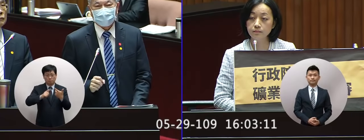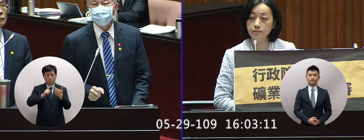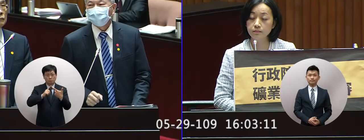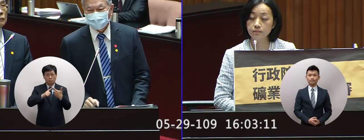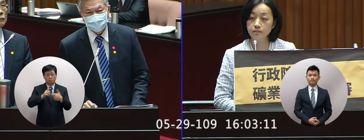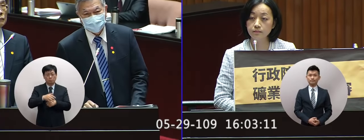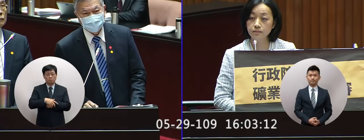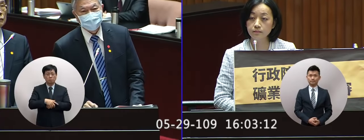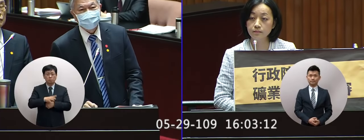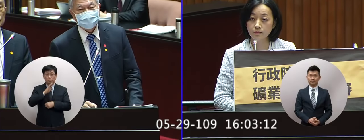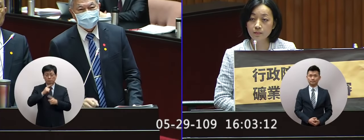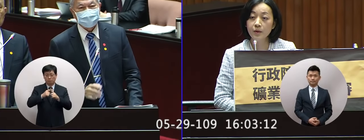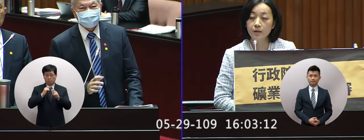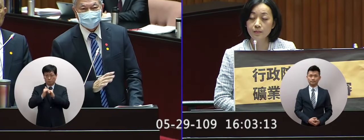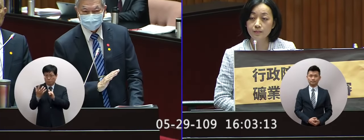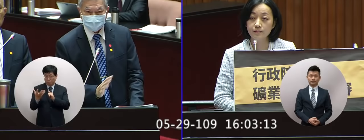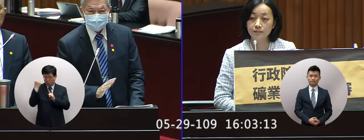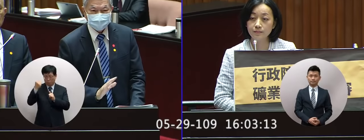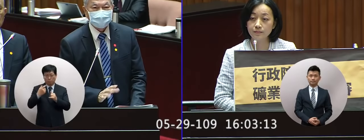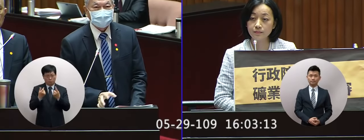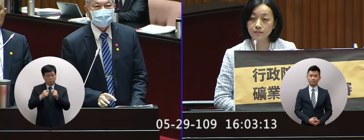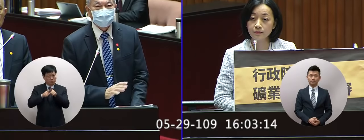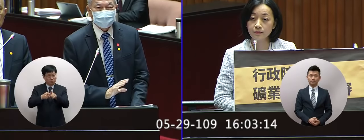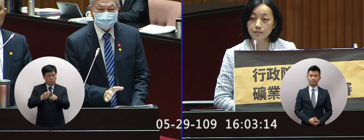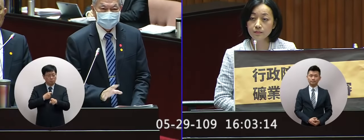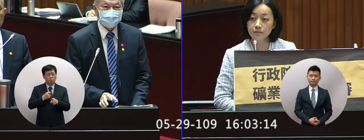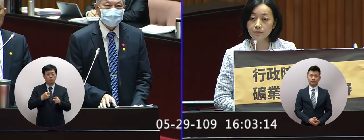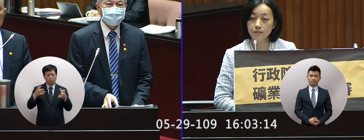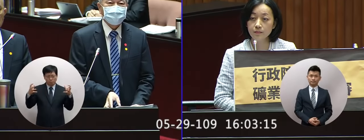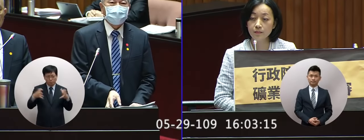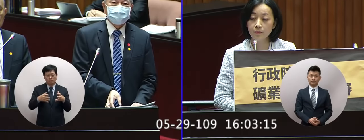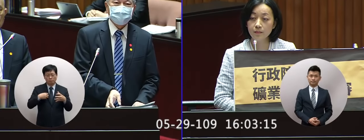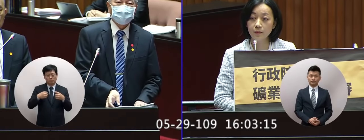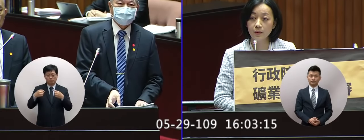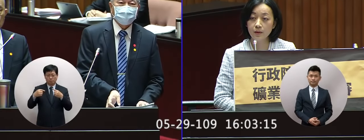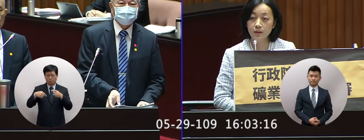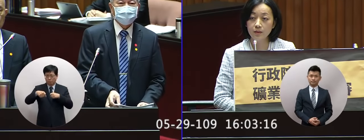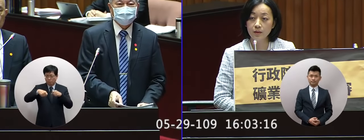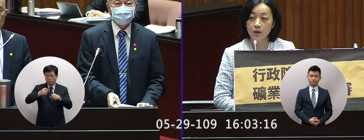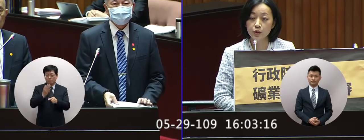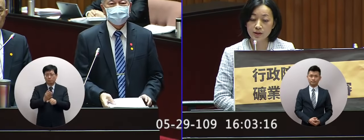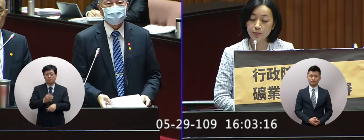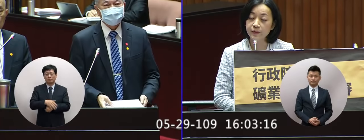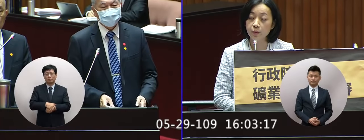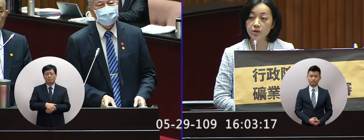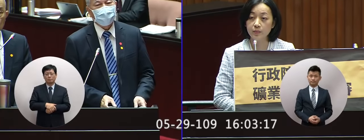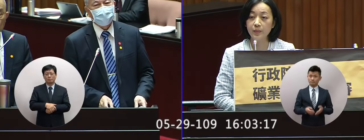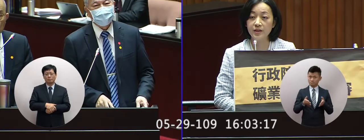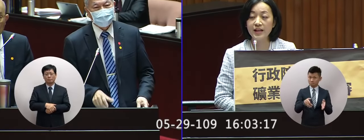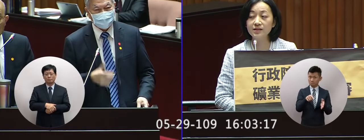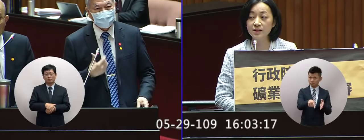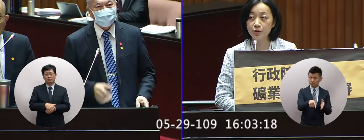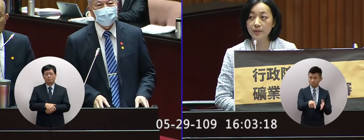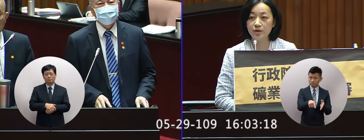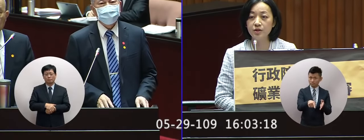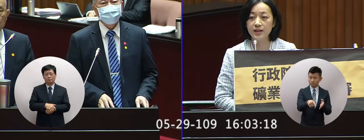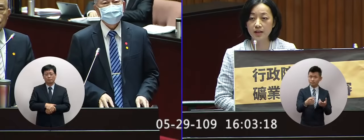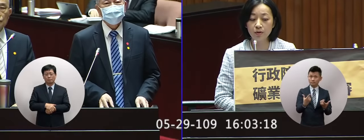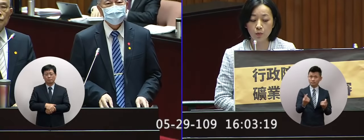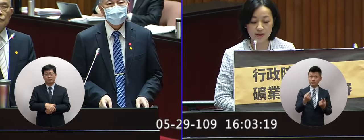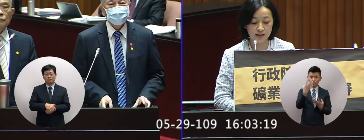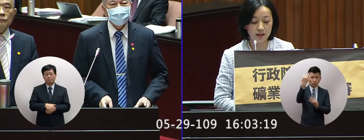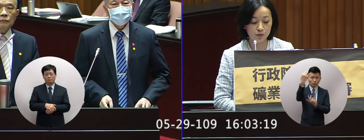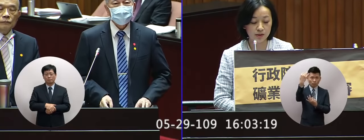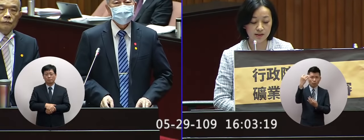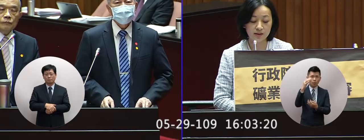落实人民的权利。那这部分我们正在这一个草拟这个中，我们 所以这个部分有没有什么比一样是需要明确的